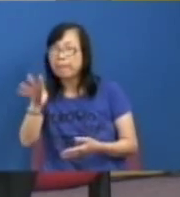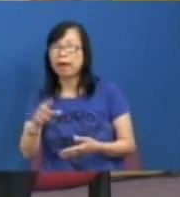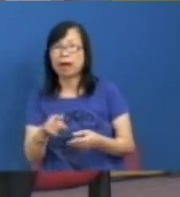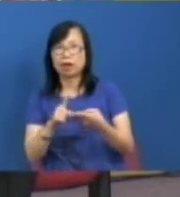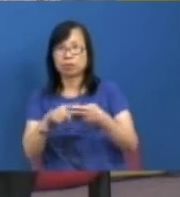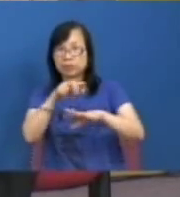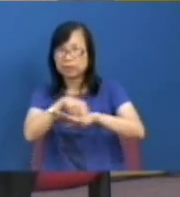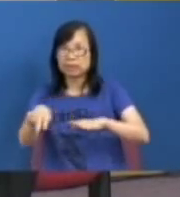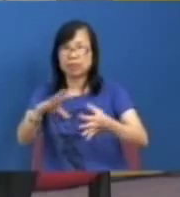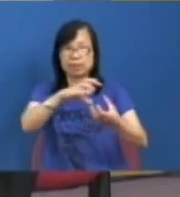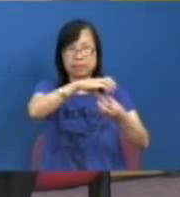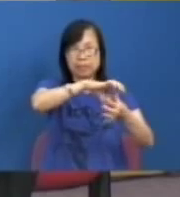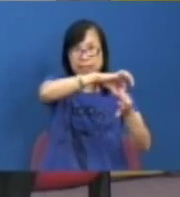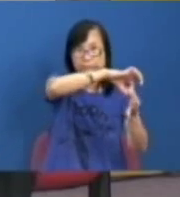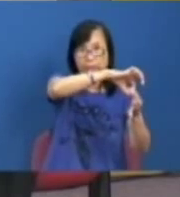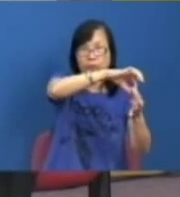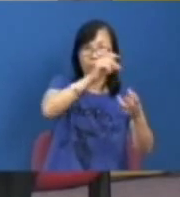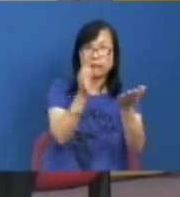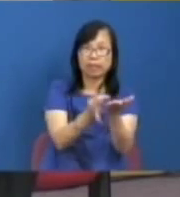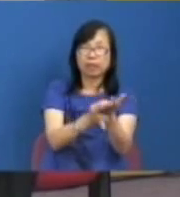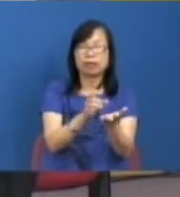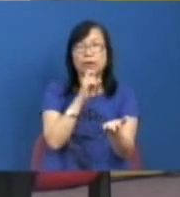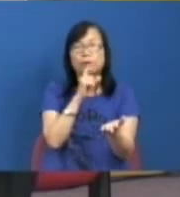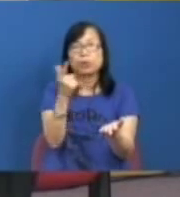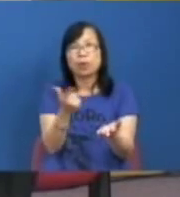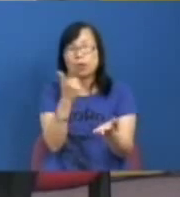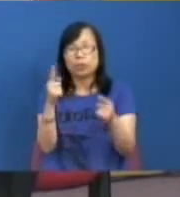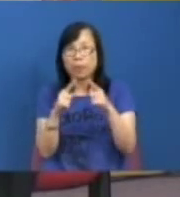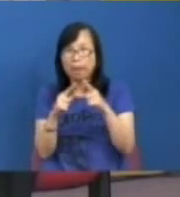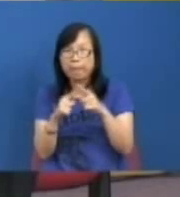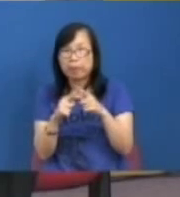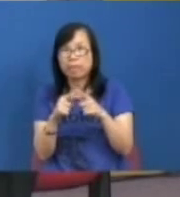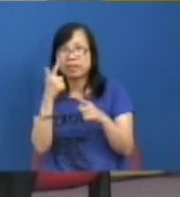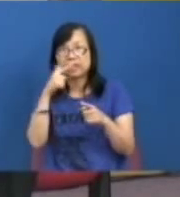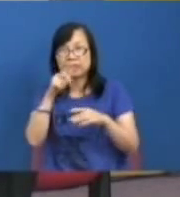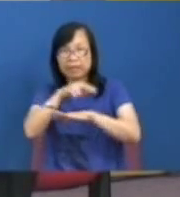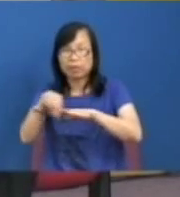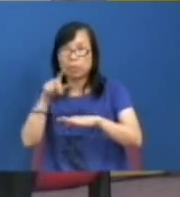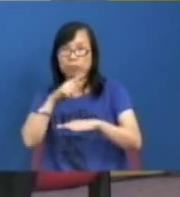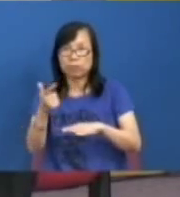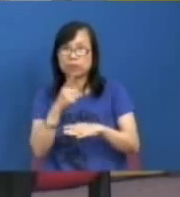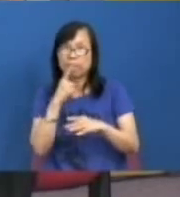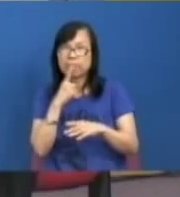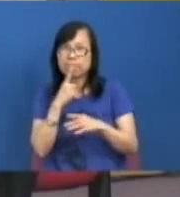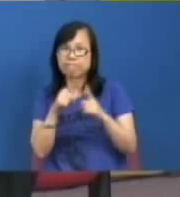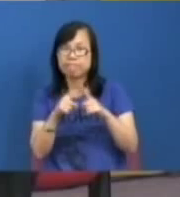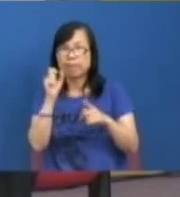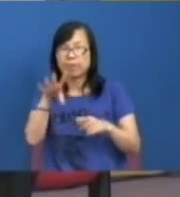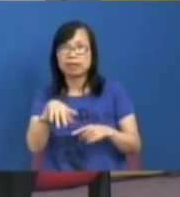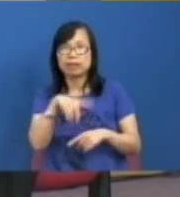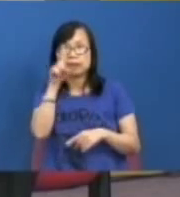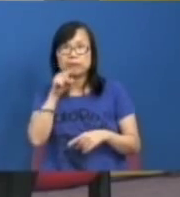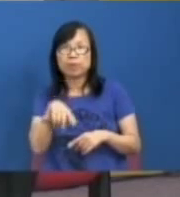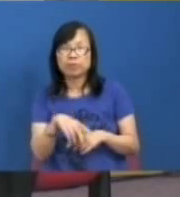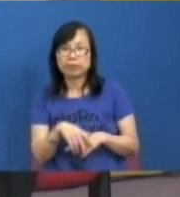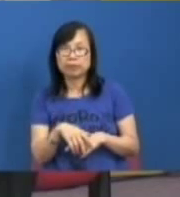嗱呢啲咁嘅接駁位，嗱最近都好多村民啊，新界好多村民都會問，其實點樣㗎？究竟化